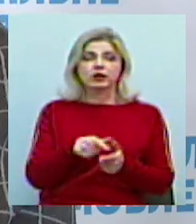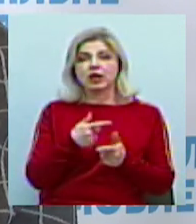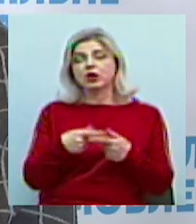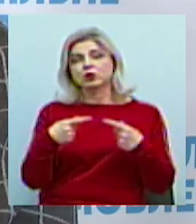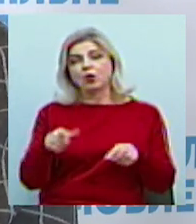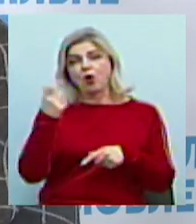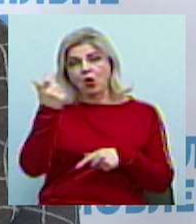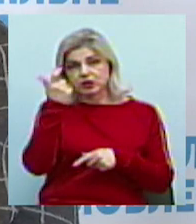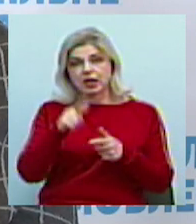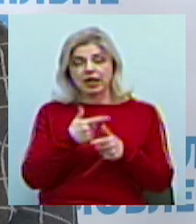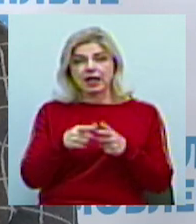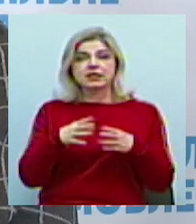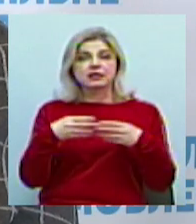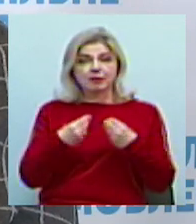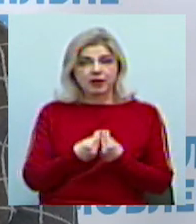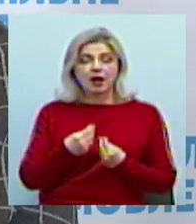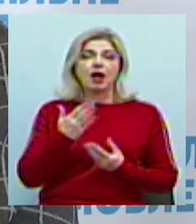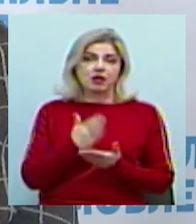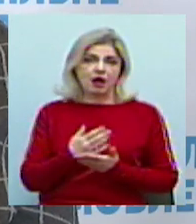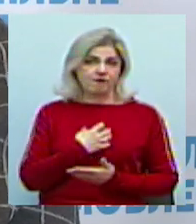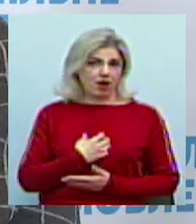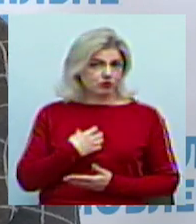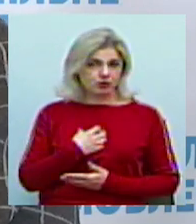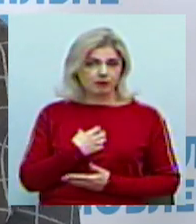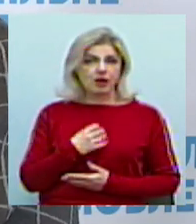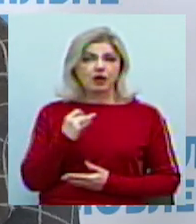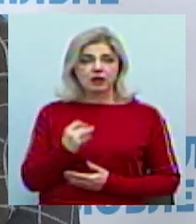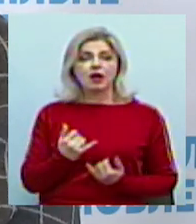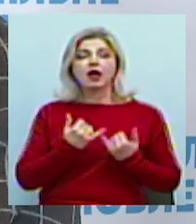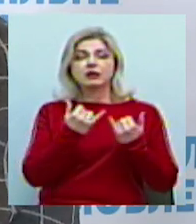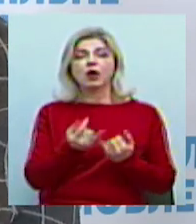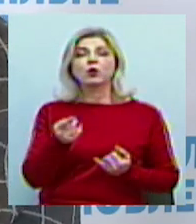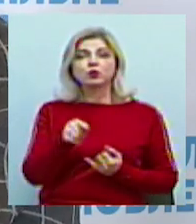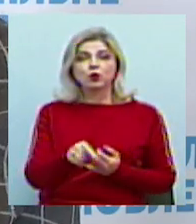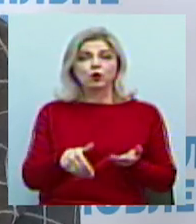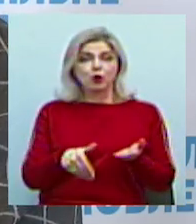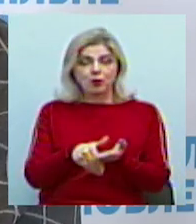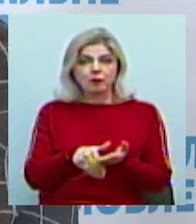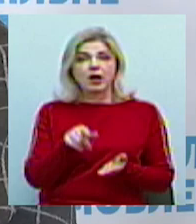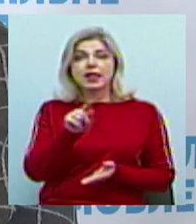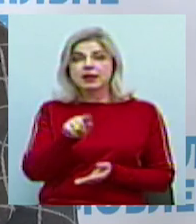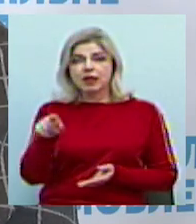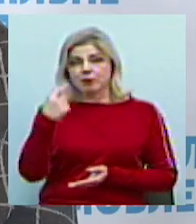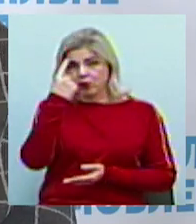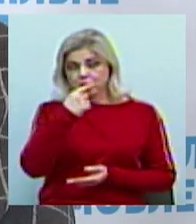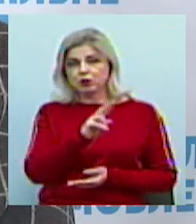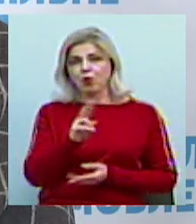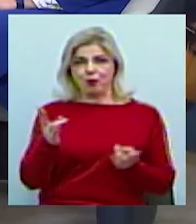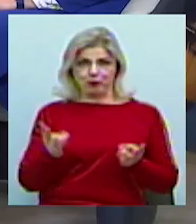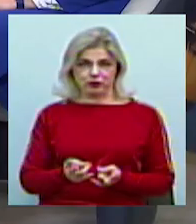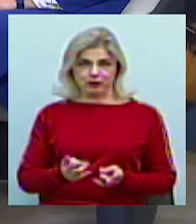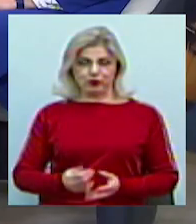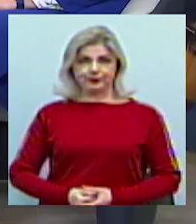і та чи інша сім'я, на мою думку, є актуальними і дійсно надають ту допомогу тим особам, які її потребують. У нас